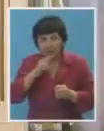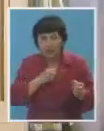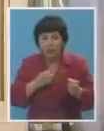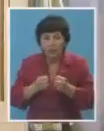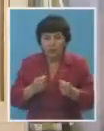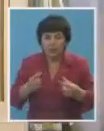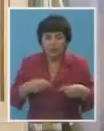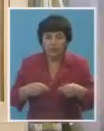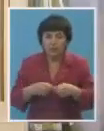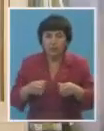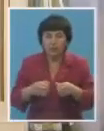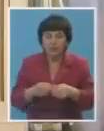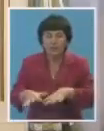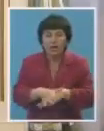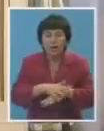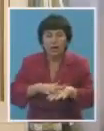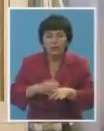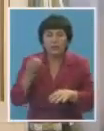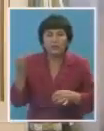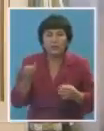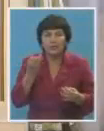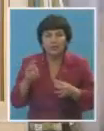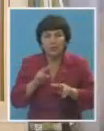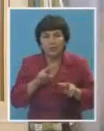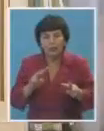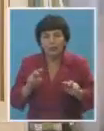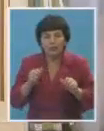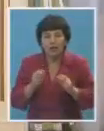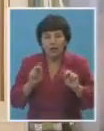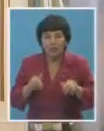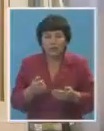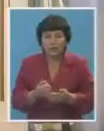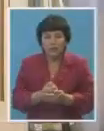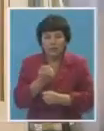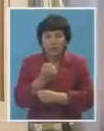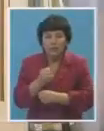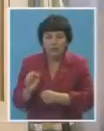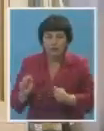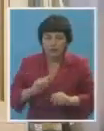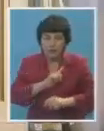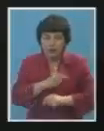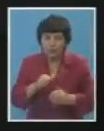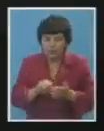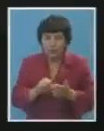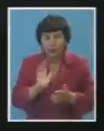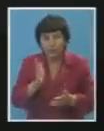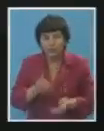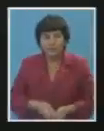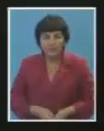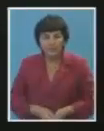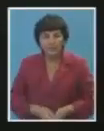кешін ұйымдастырмақпыз. Халқымыз сондай қызықты шараны тамашалауға әбден лайық. Жеңіс үшін бар күш жігерімді жұмсаймын.